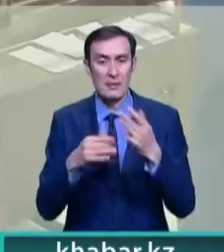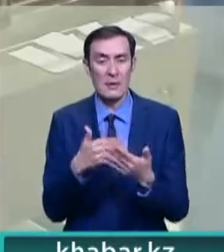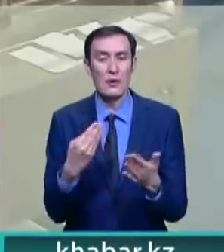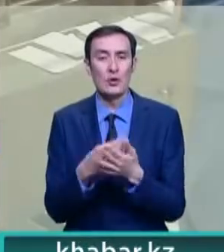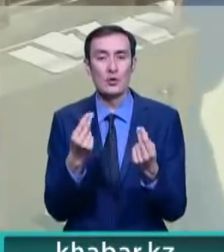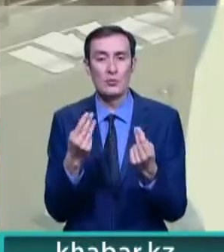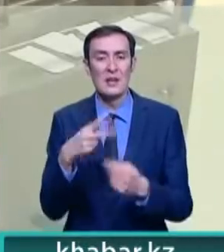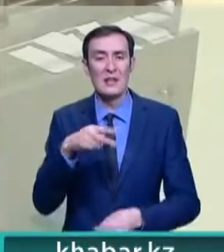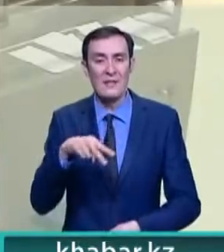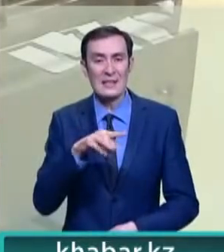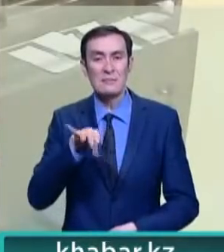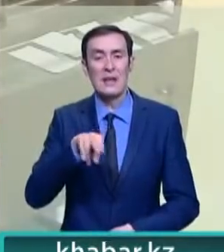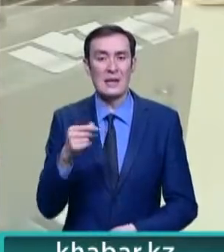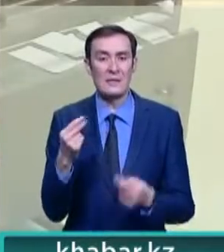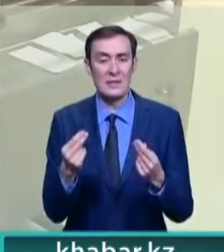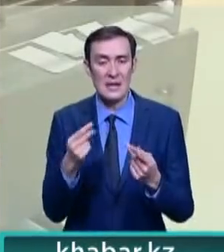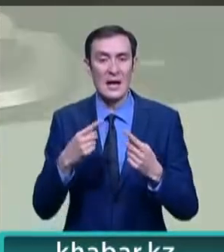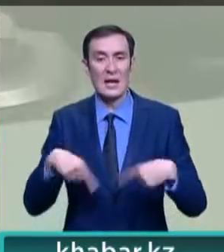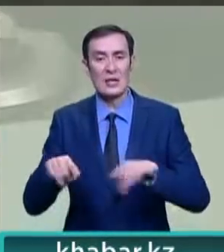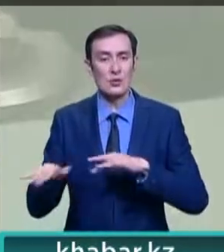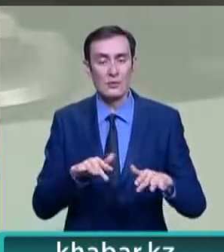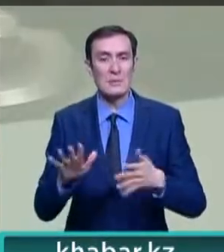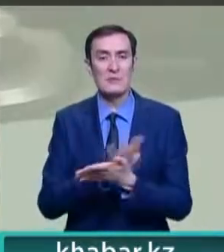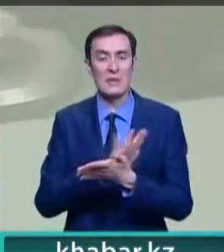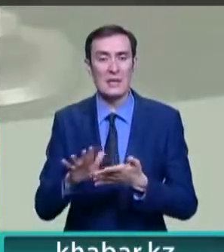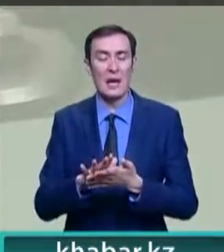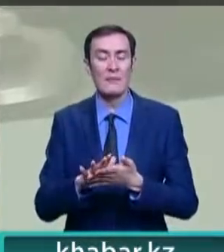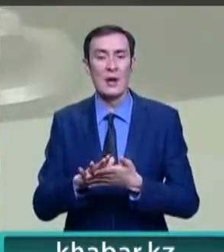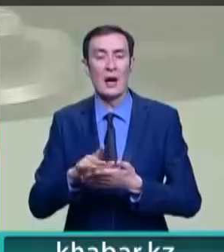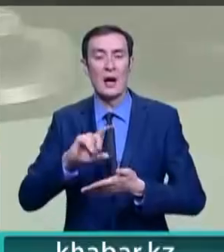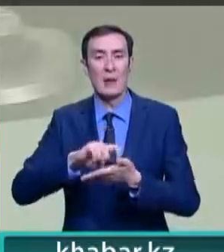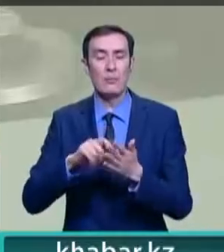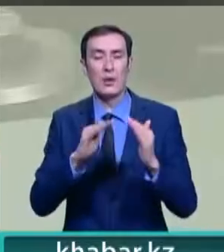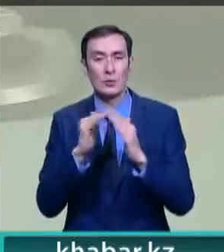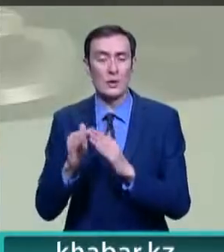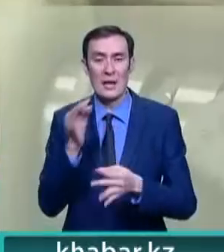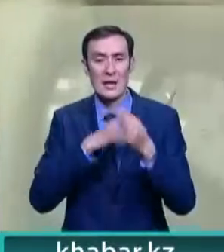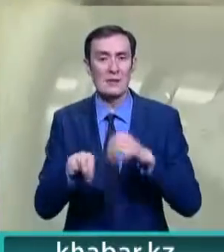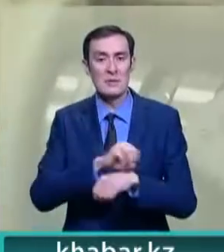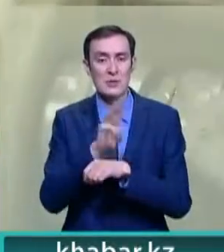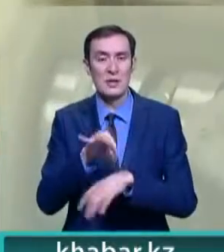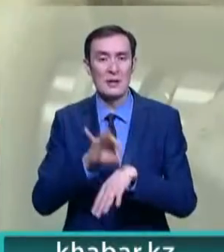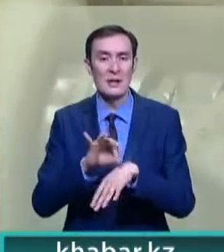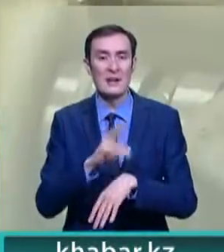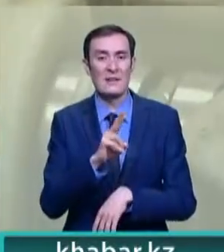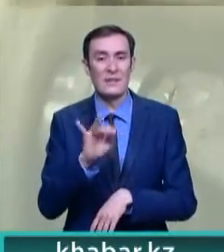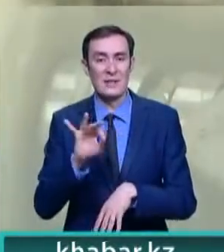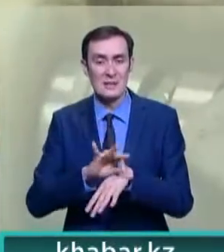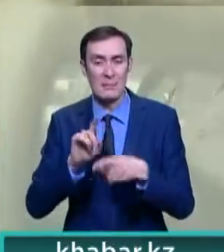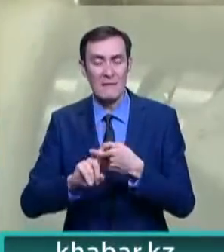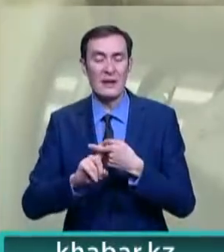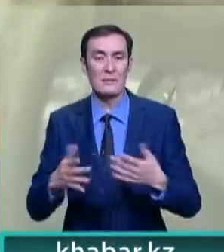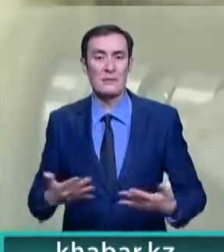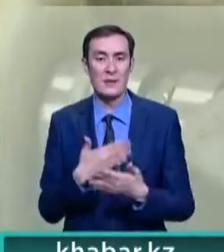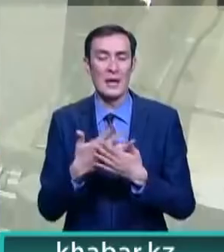сумму 20 миллиардов тенге. Организовано бесплатное амбулаторное лекарственное обеспечение больных с ковидом и пневмонией.